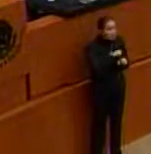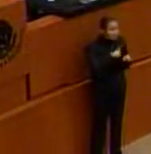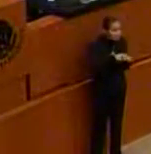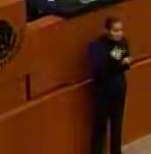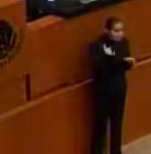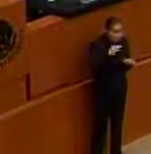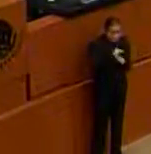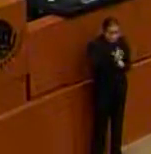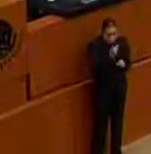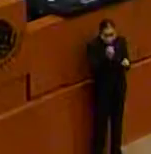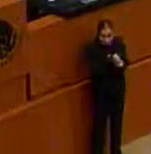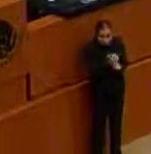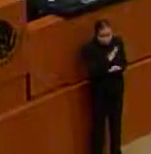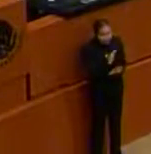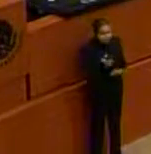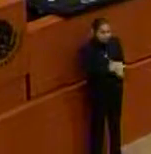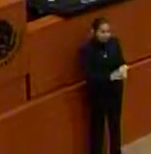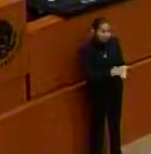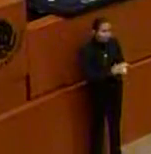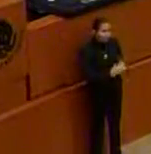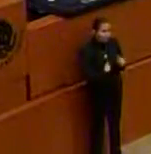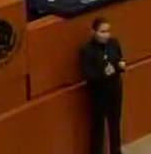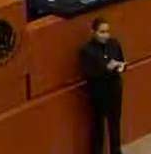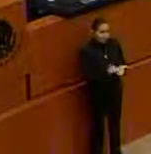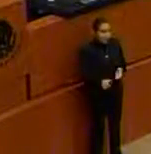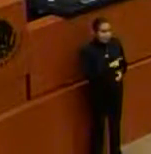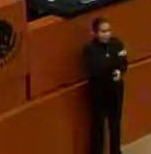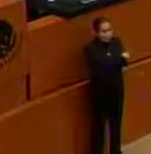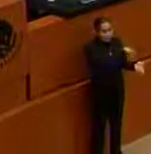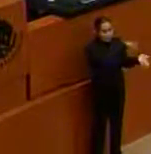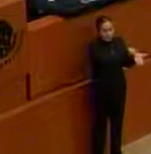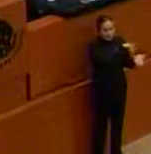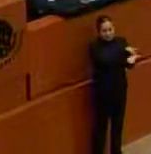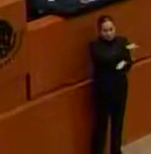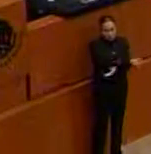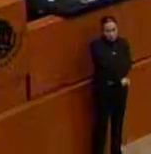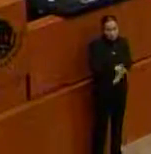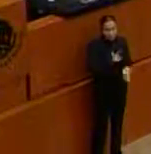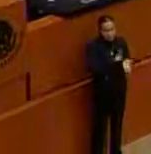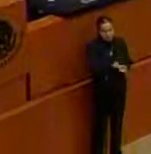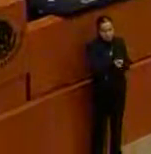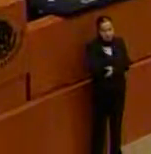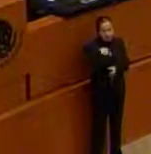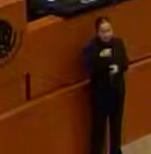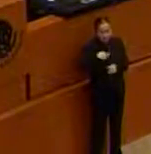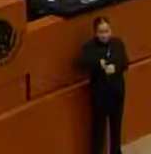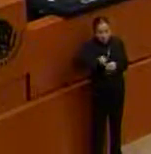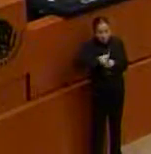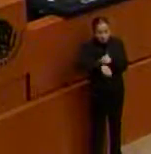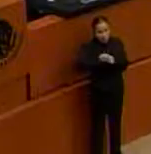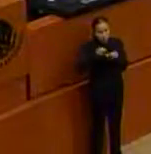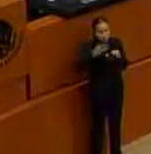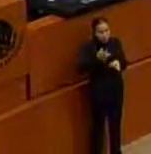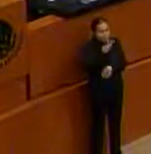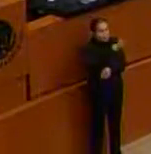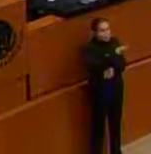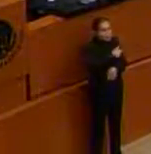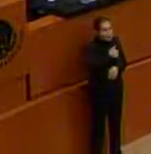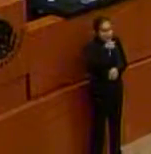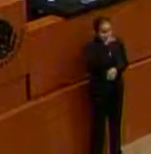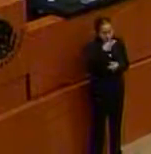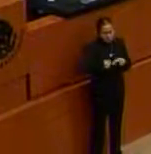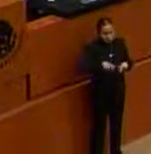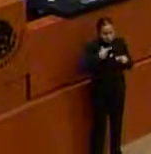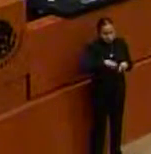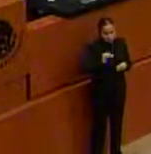nommée l'assistance publique, s'ils y ont droit et sortent complètement des statistiques. En chiffres, 3,6% de la